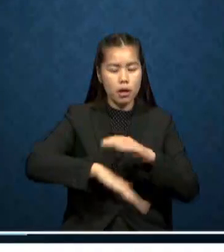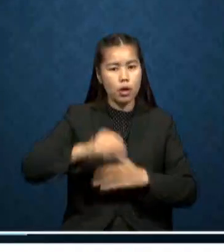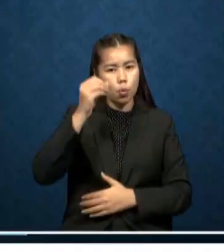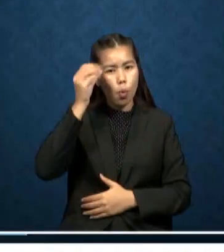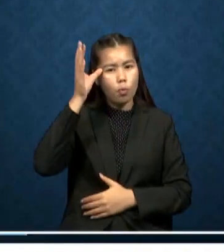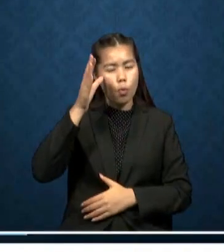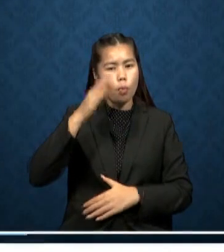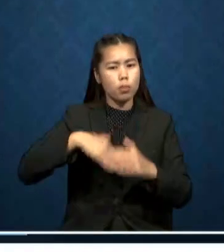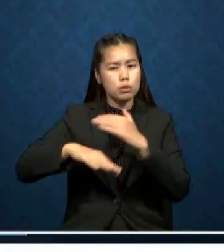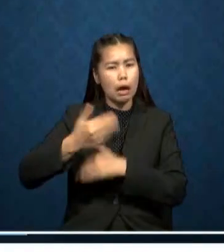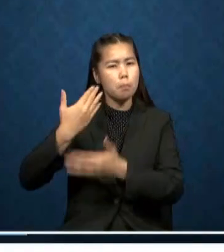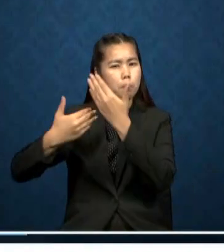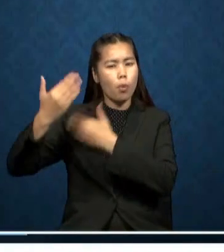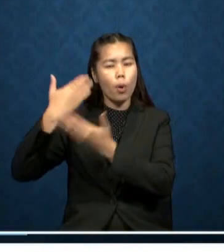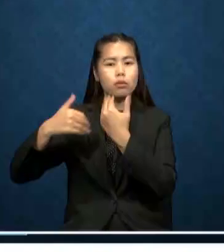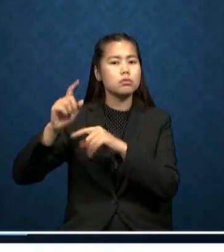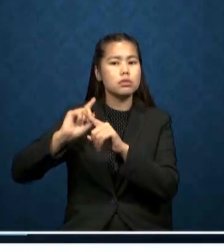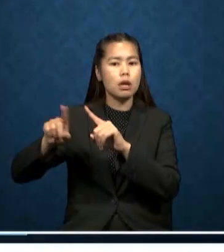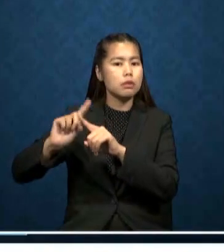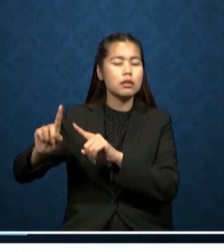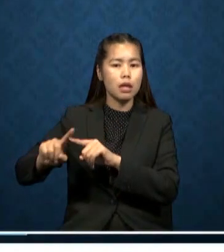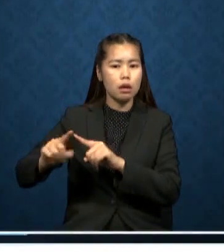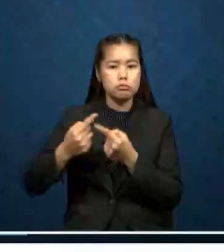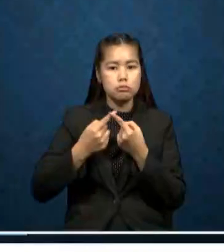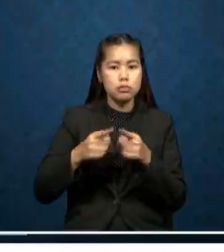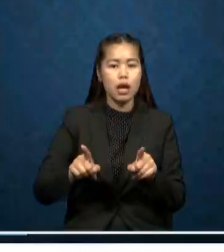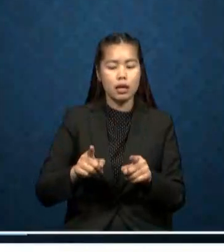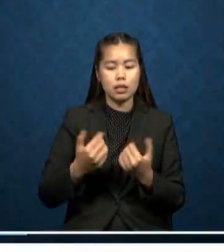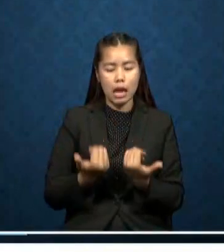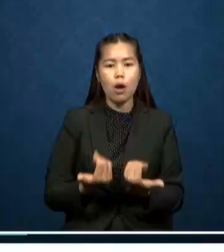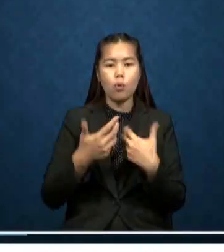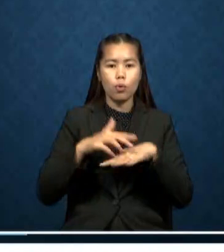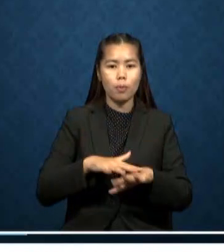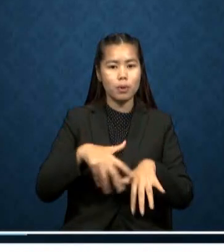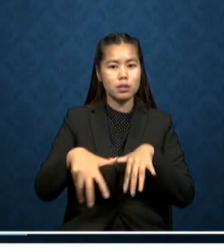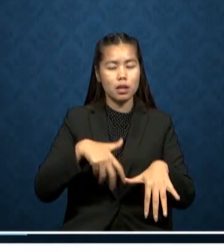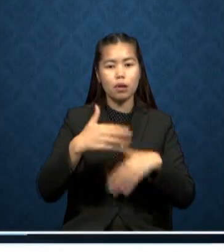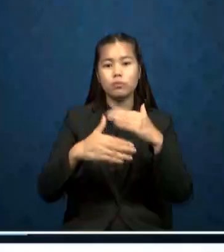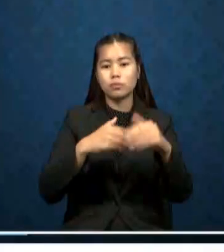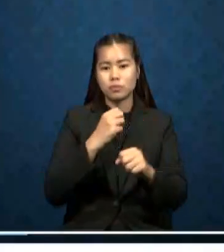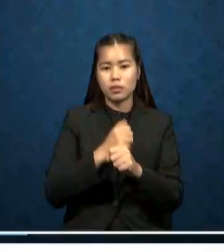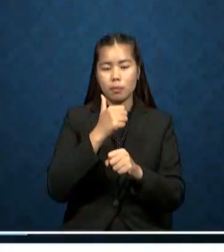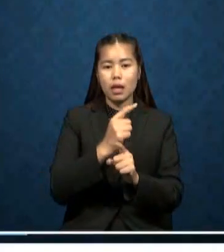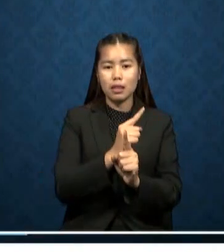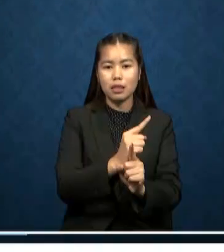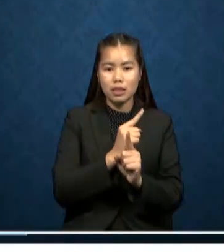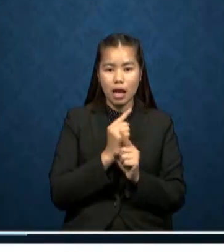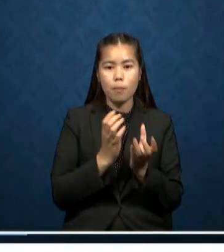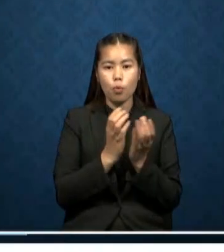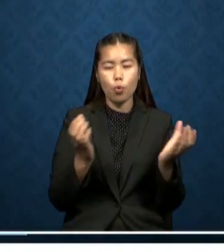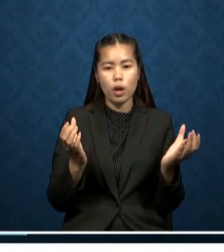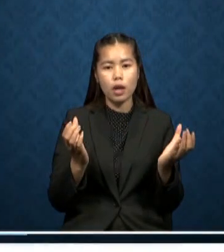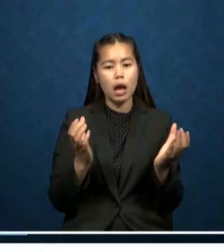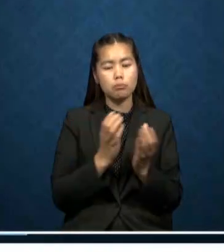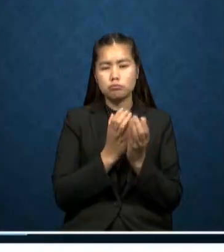หลังของแต่ละคนที่สำคัญสามารถร่วมพัฒนากับชุมชนบนพื้นฐานของคุณธรรมคุณค่าความเป็น